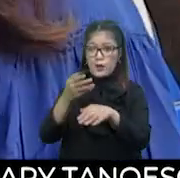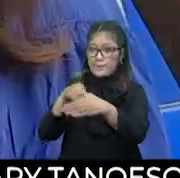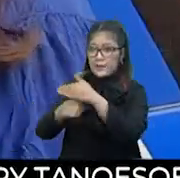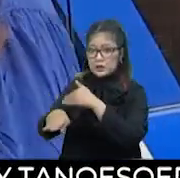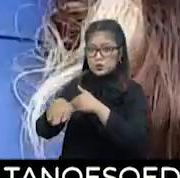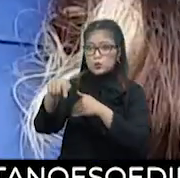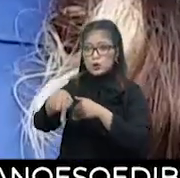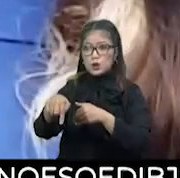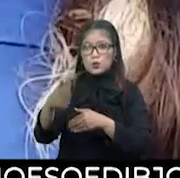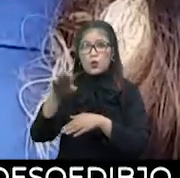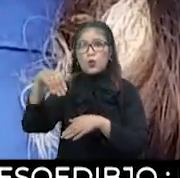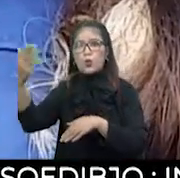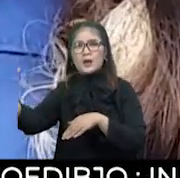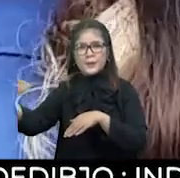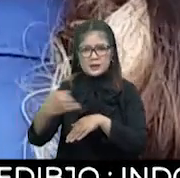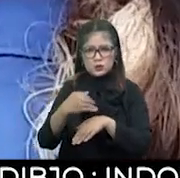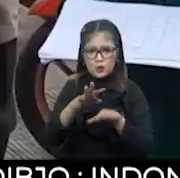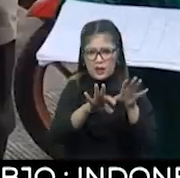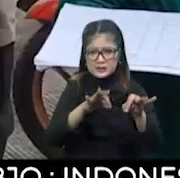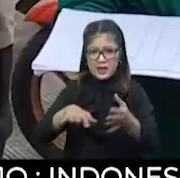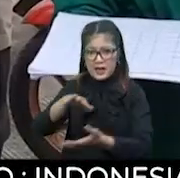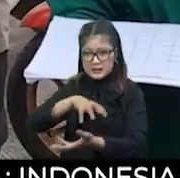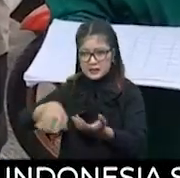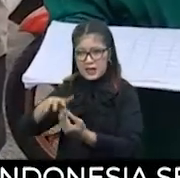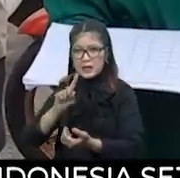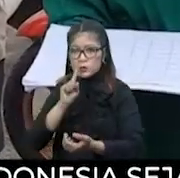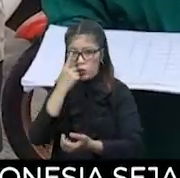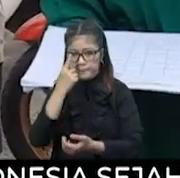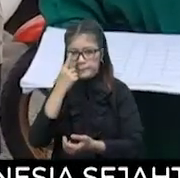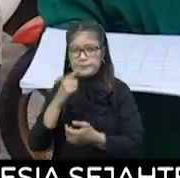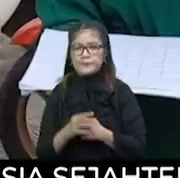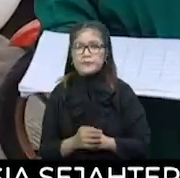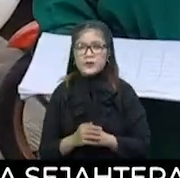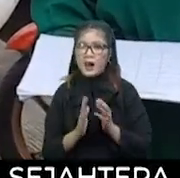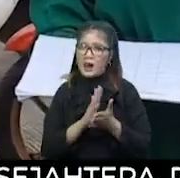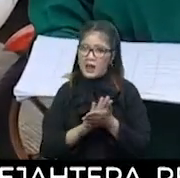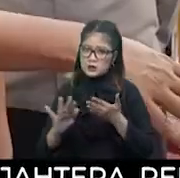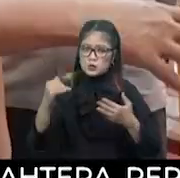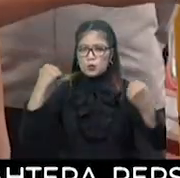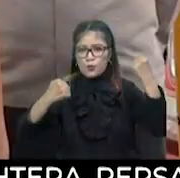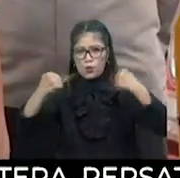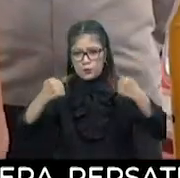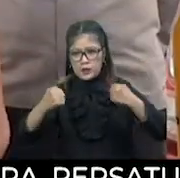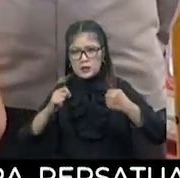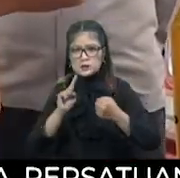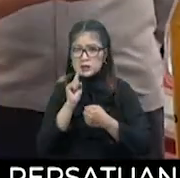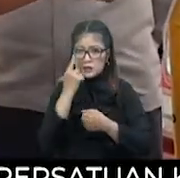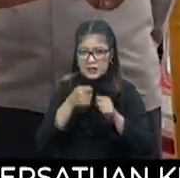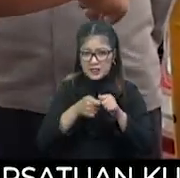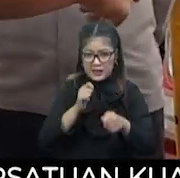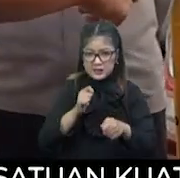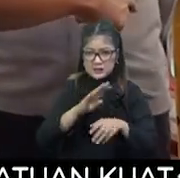stasiun Kota Bekasi secara acak dihentikan petugas Satpol PP. Mereka kemudian diarahkan menuju mobil rapid test. Para penumpang